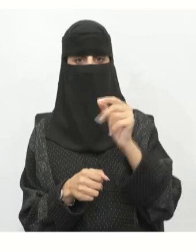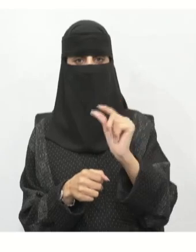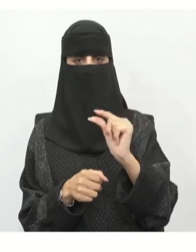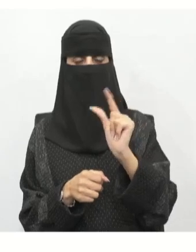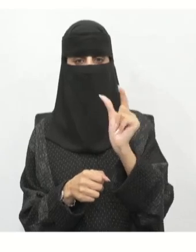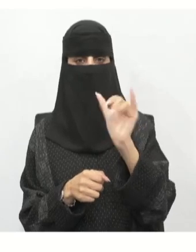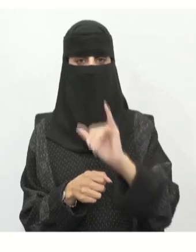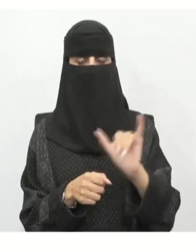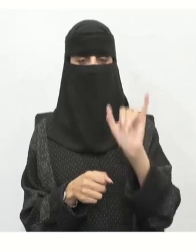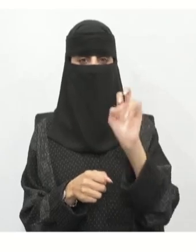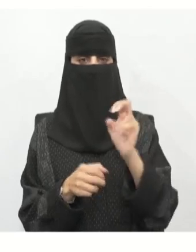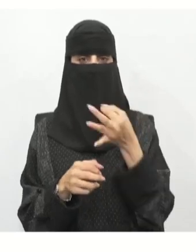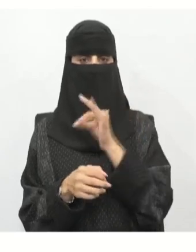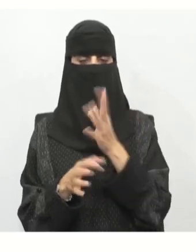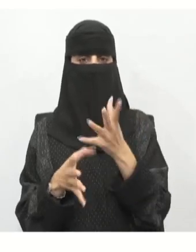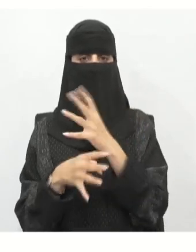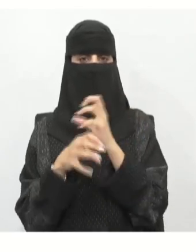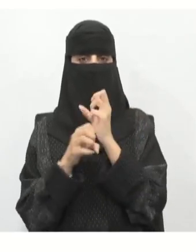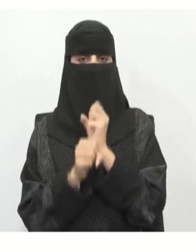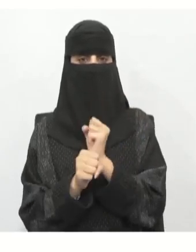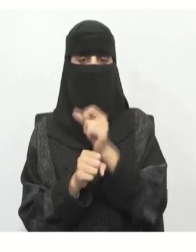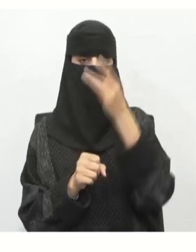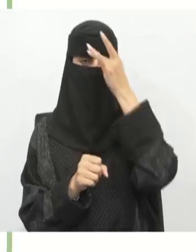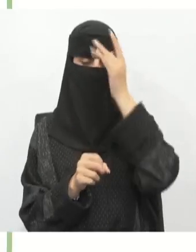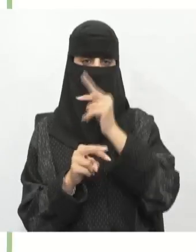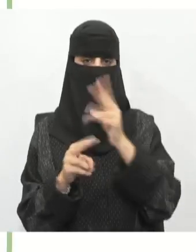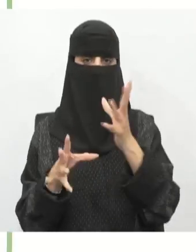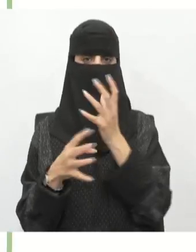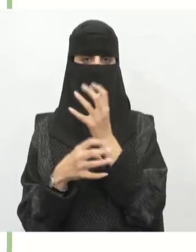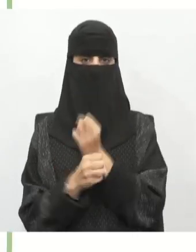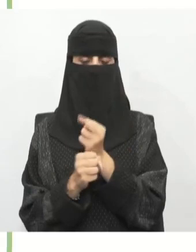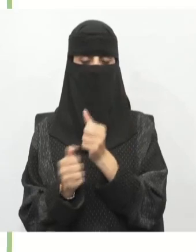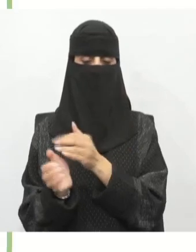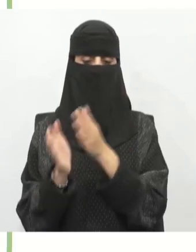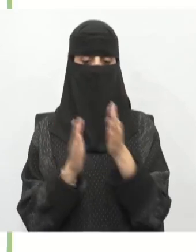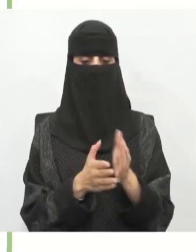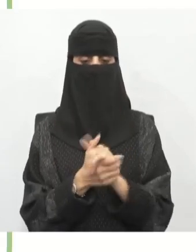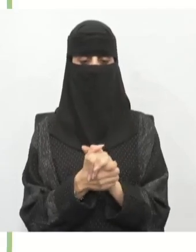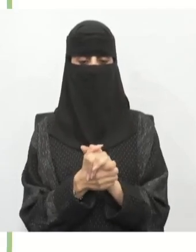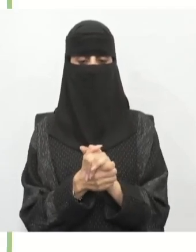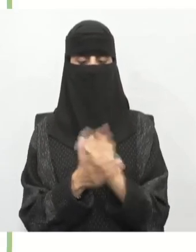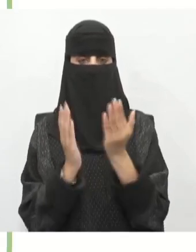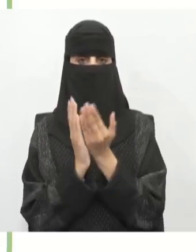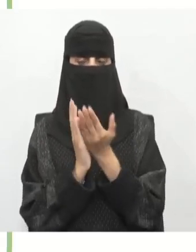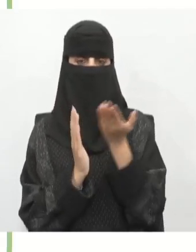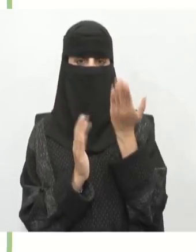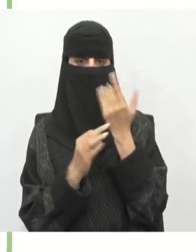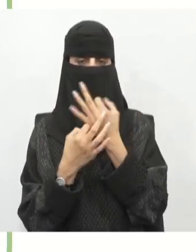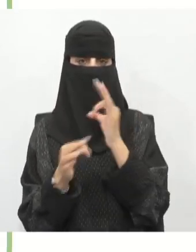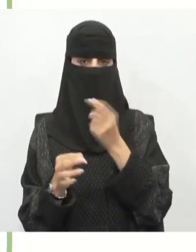تقي باذن الله من الامراض ايضا تعرفنا في درسنا السابق